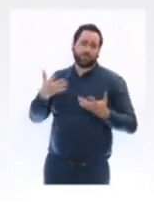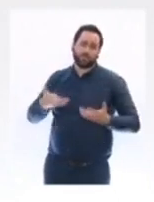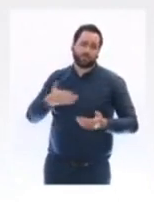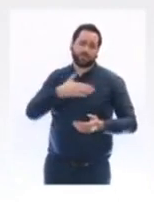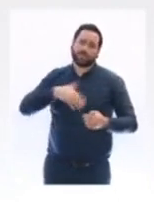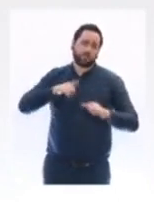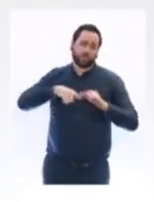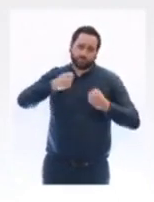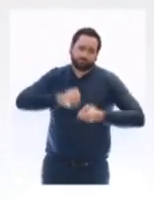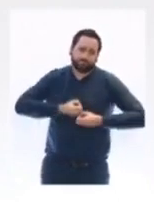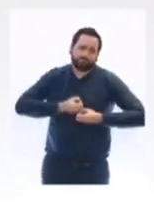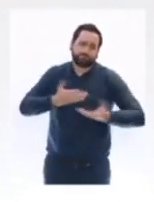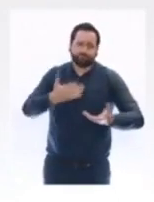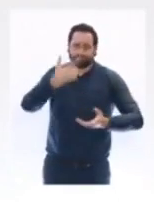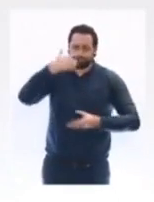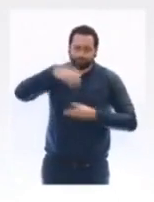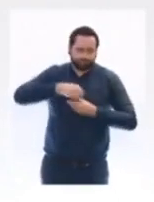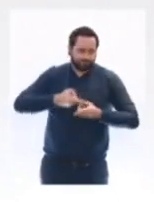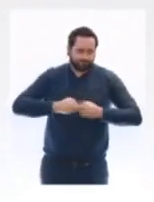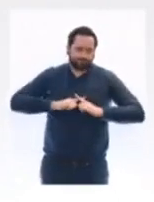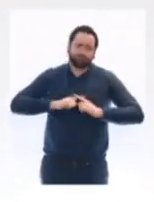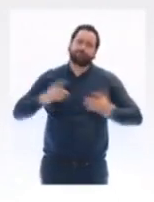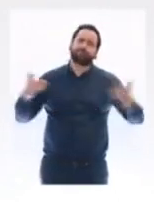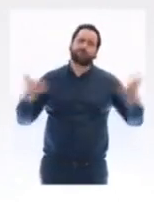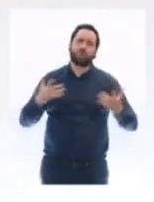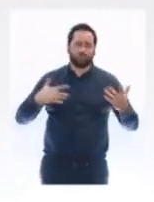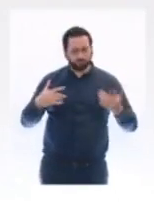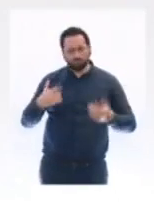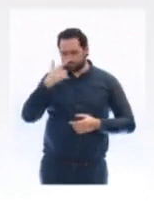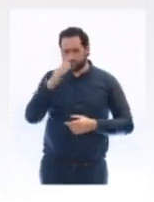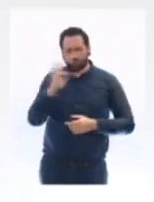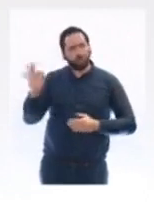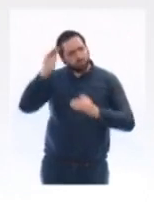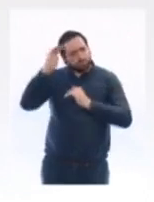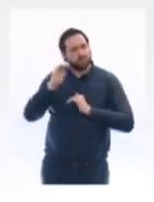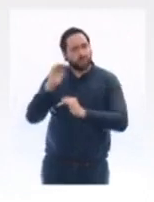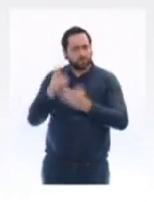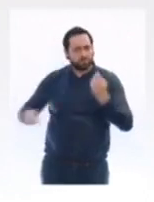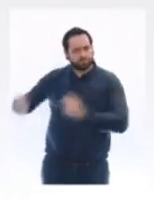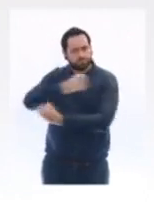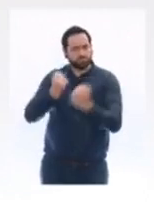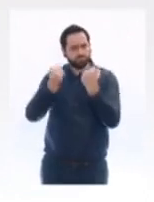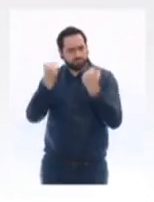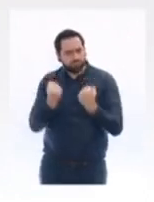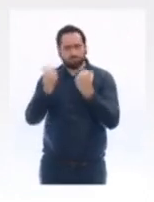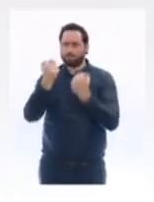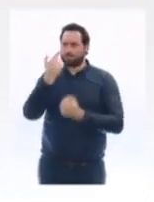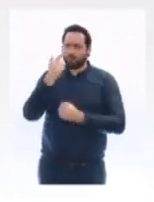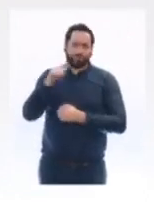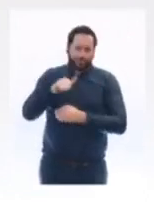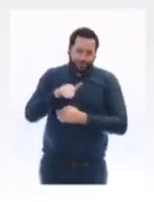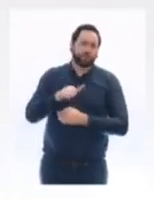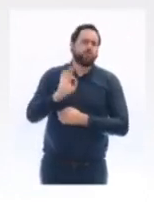l'économie française. Elle est puissante, elle est agile, elle est volontaire et elle réussira.